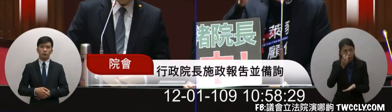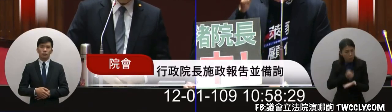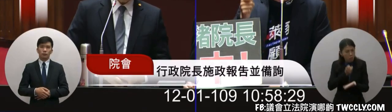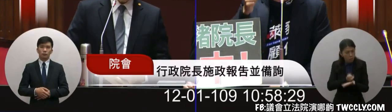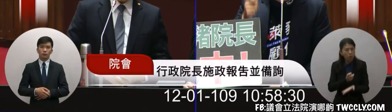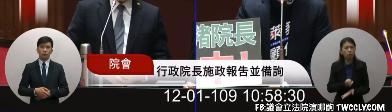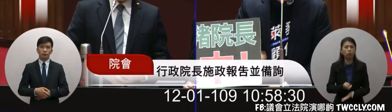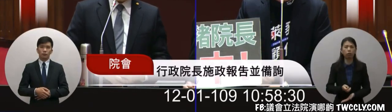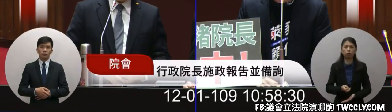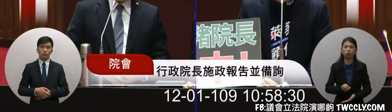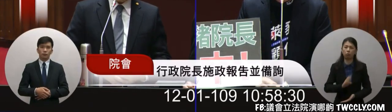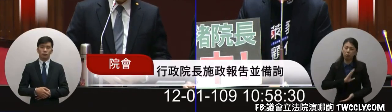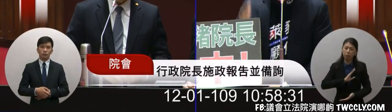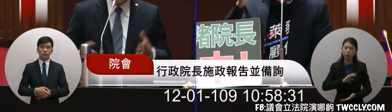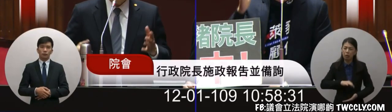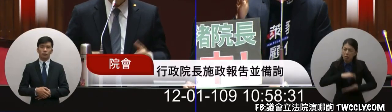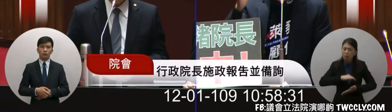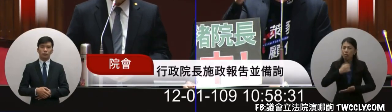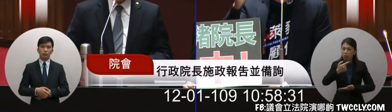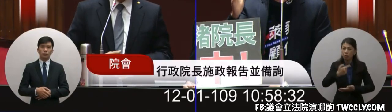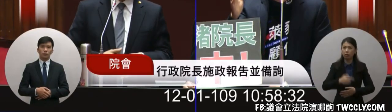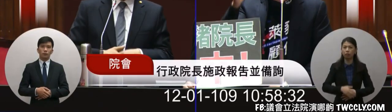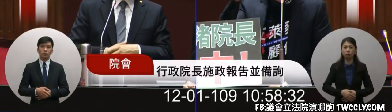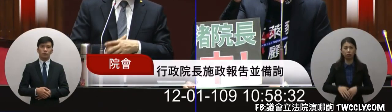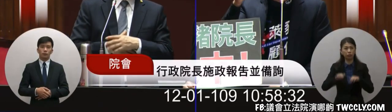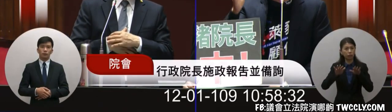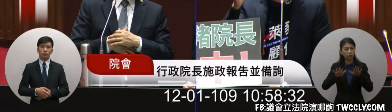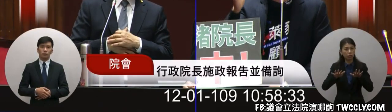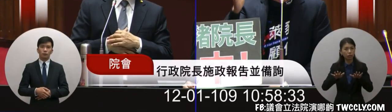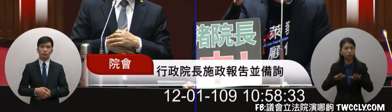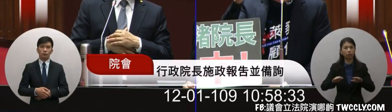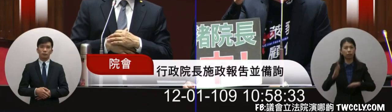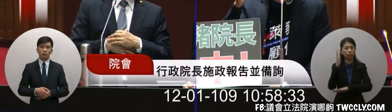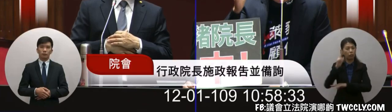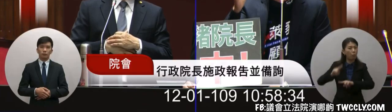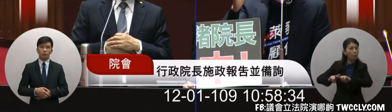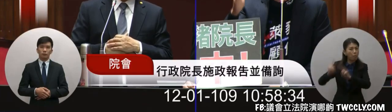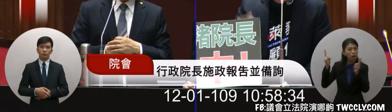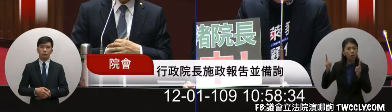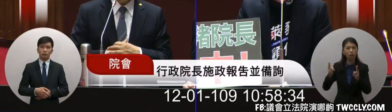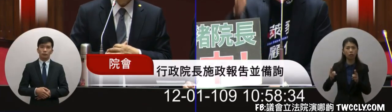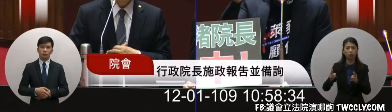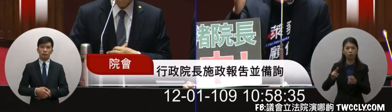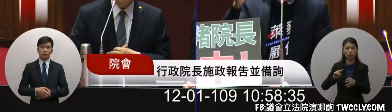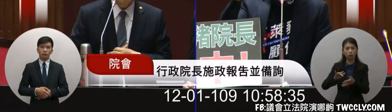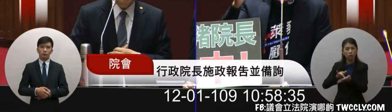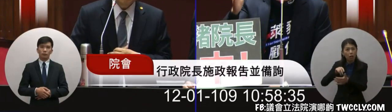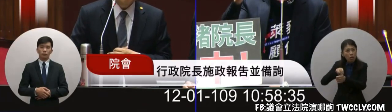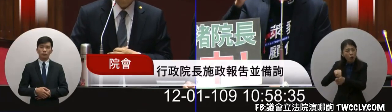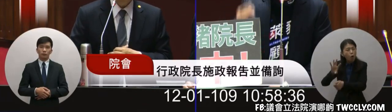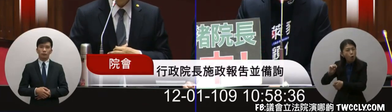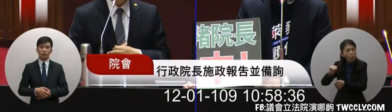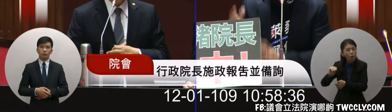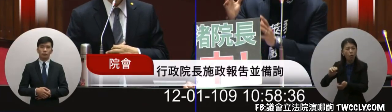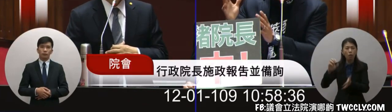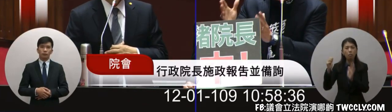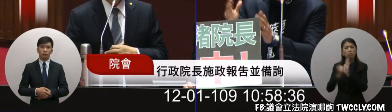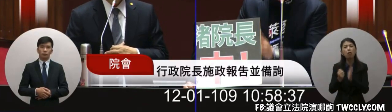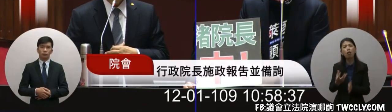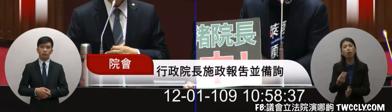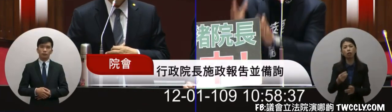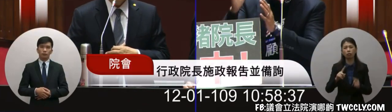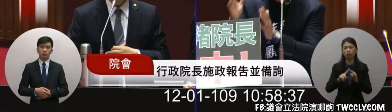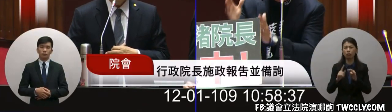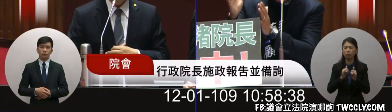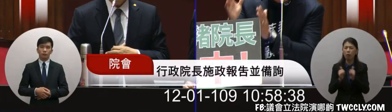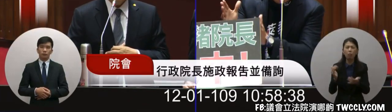担忧不是比牛肉来更大。那现在要开放的时候又没有标示莱克多巴胺，人民怎么能够选择？人民怎么能